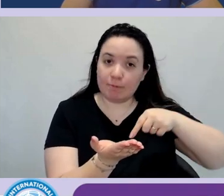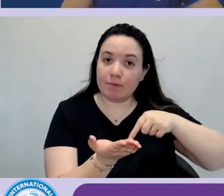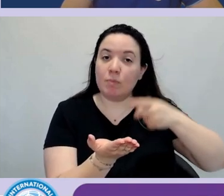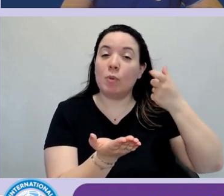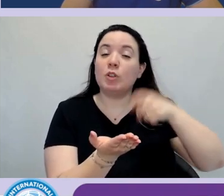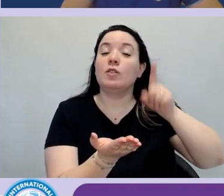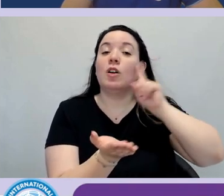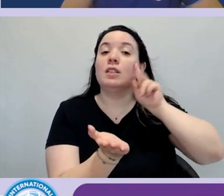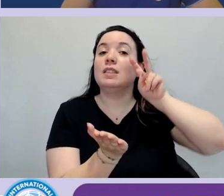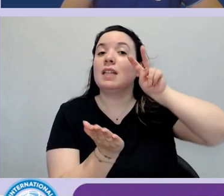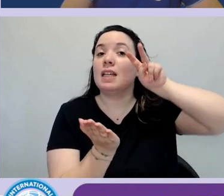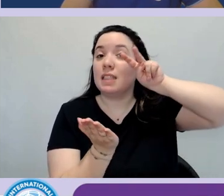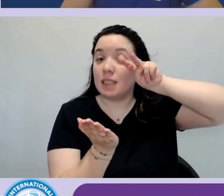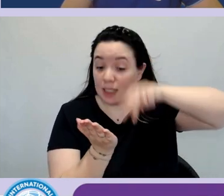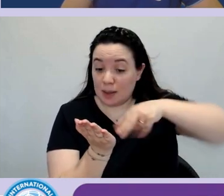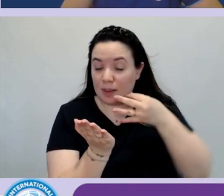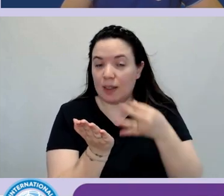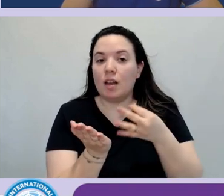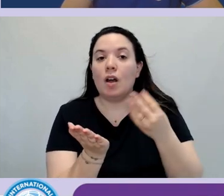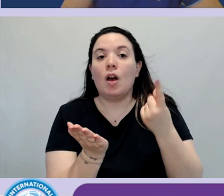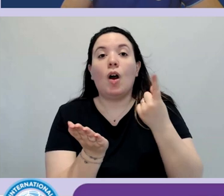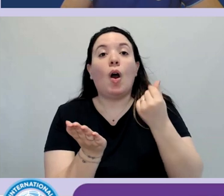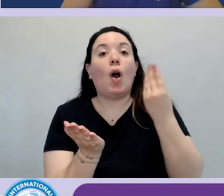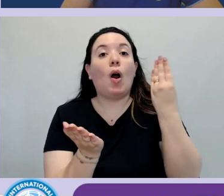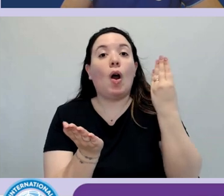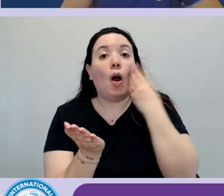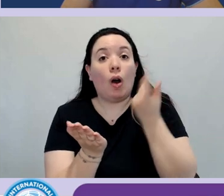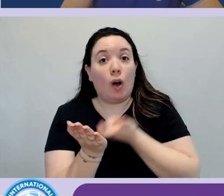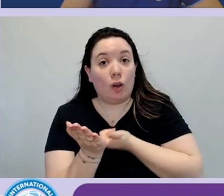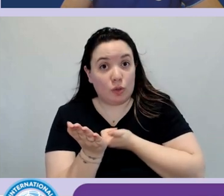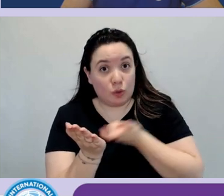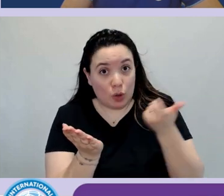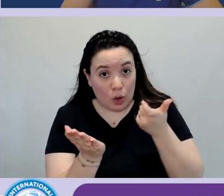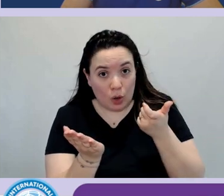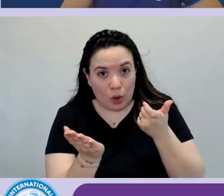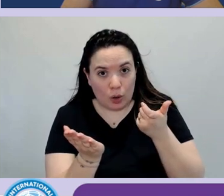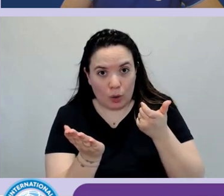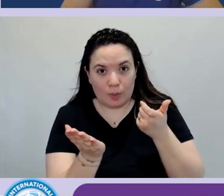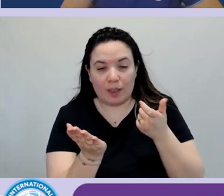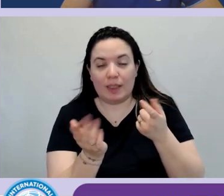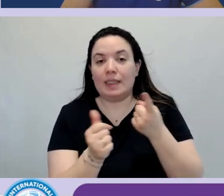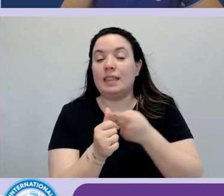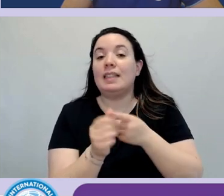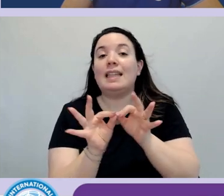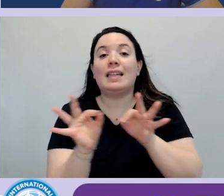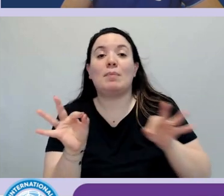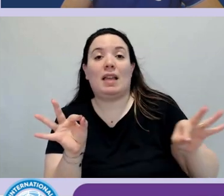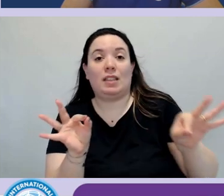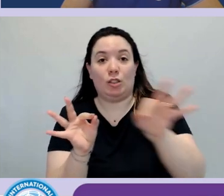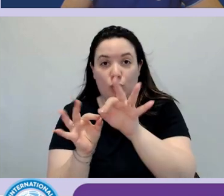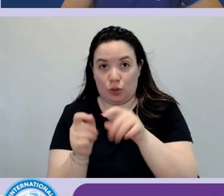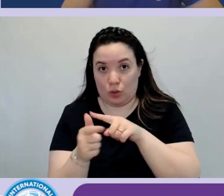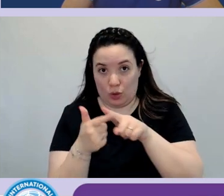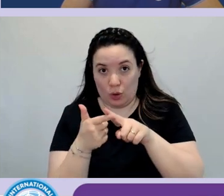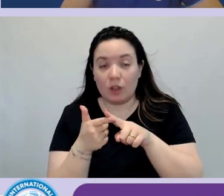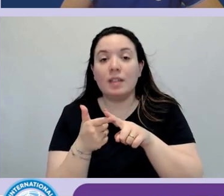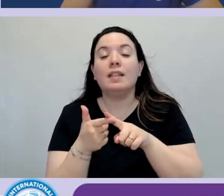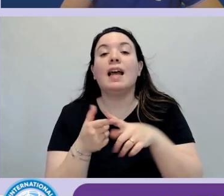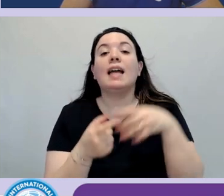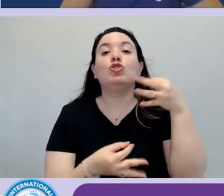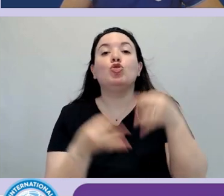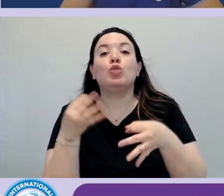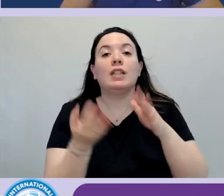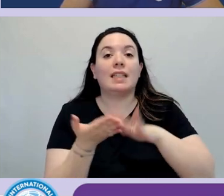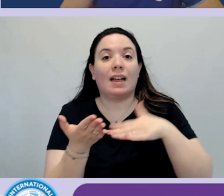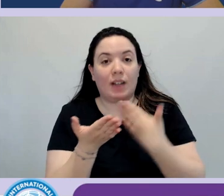scritto come onere organizzativo eccessivo occorre considerare la dimensione la natura giuridica